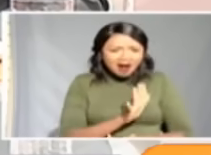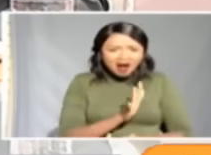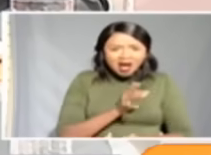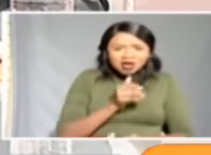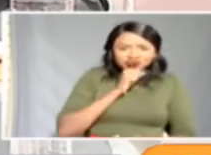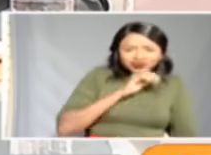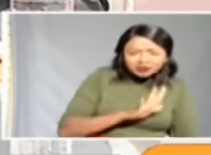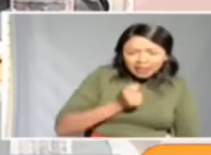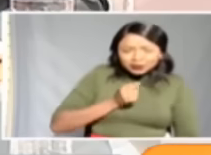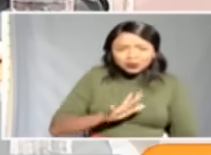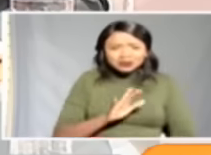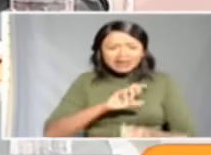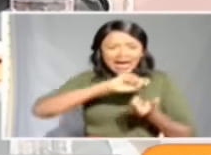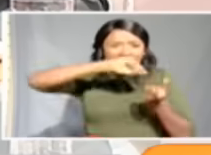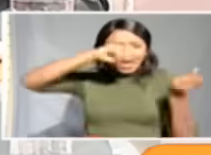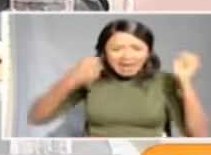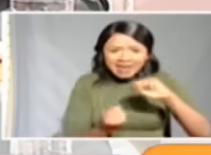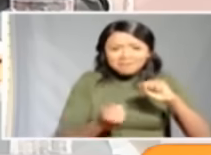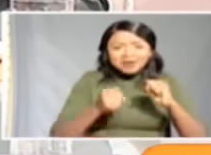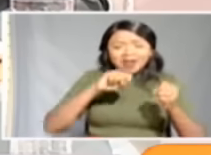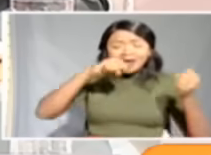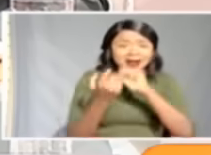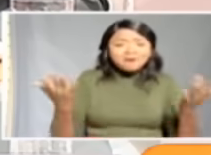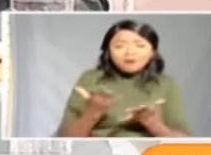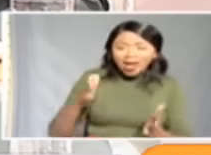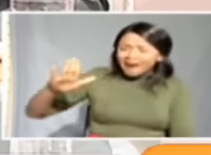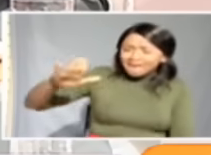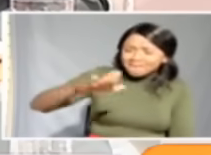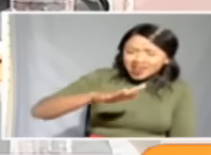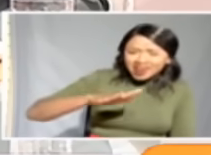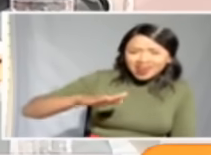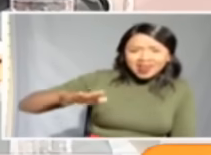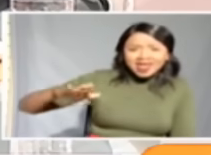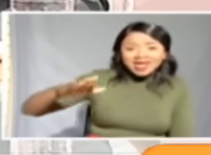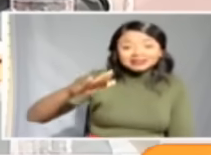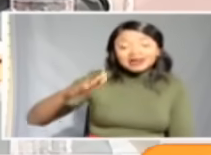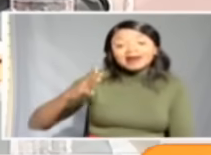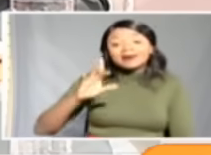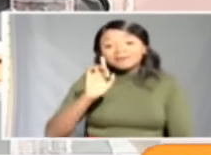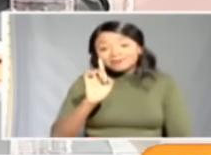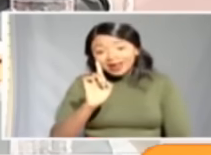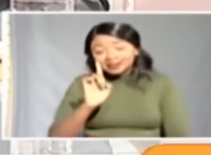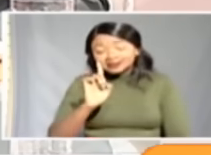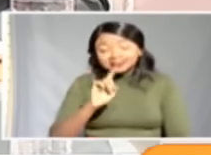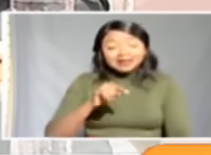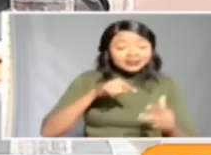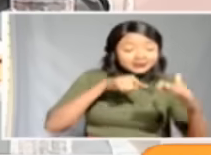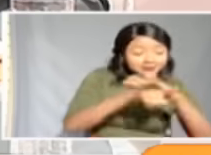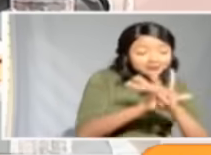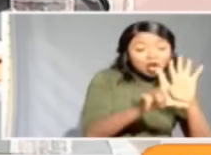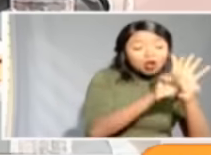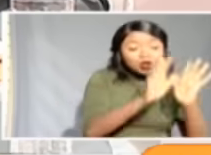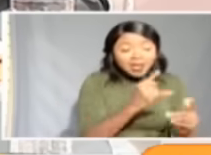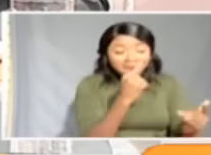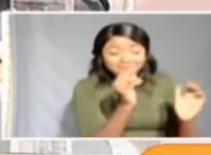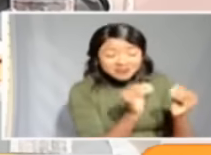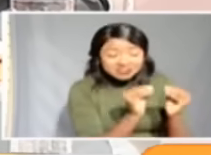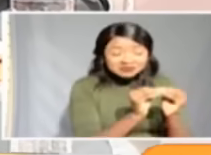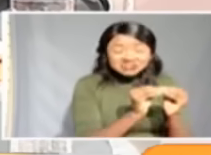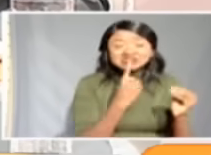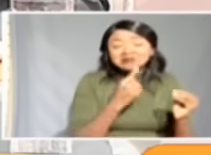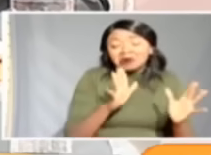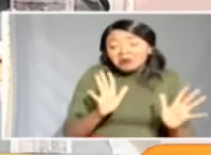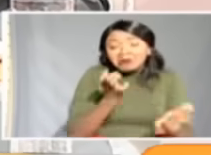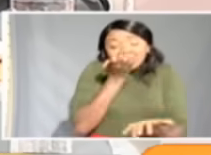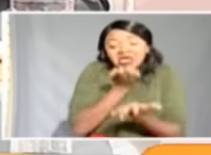na pale unapokimbilia maafisa wanaoshughulikia na masuala ya watoto, badala ya kukusaidia wanakuambia ushahidi haupo na